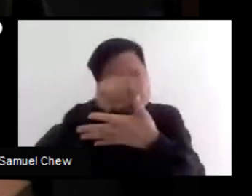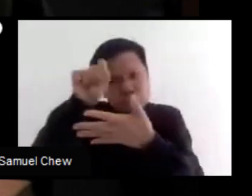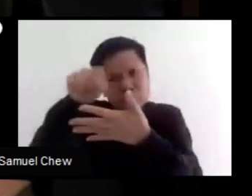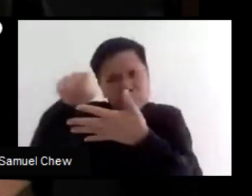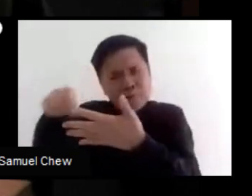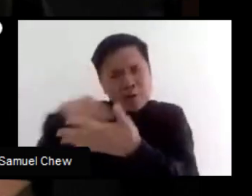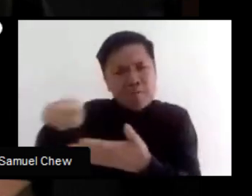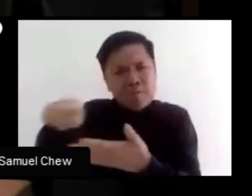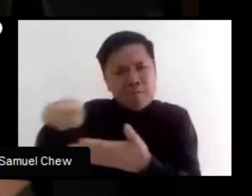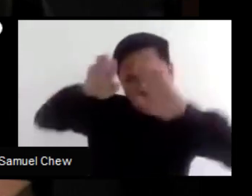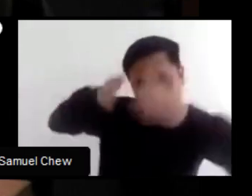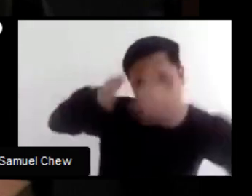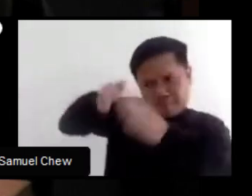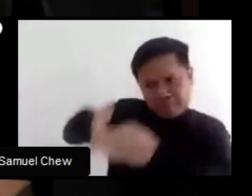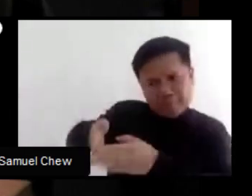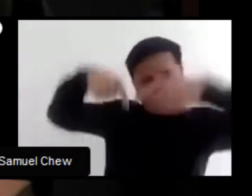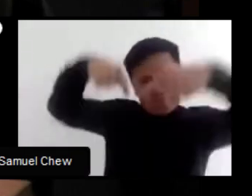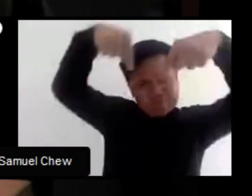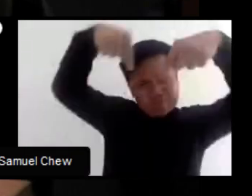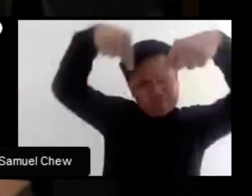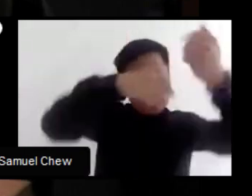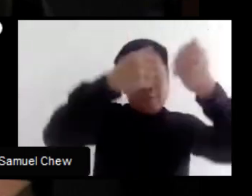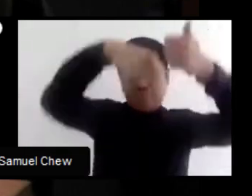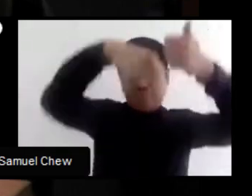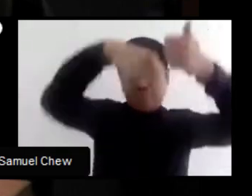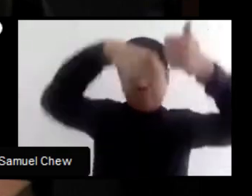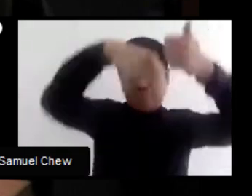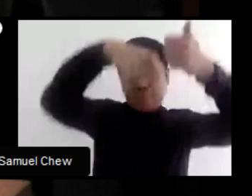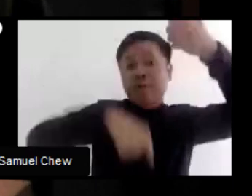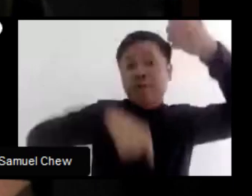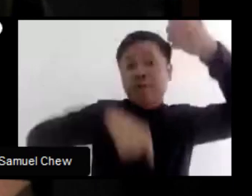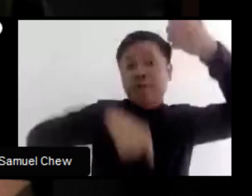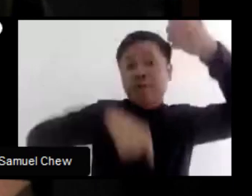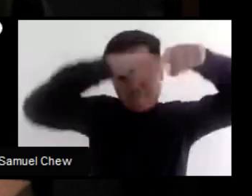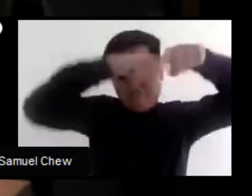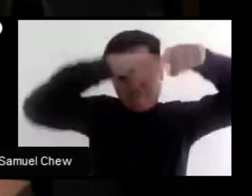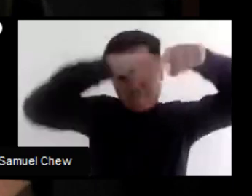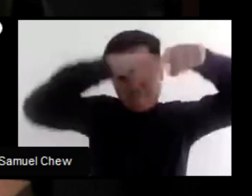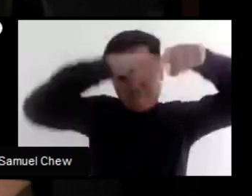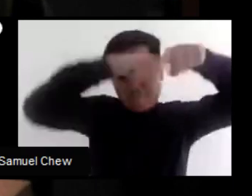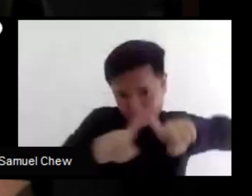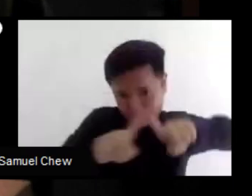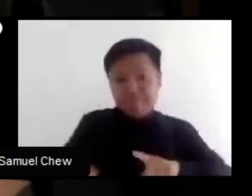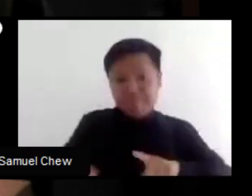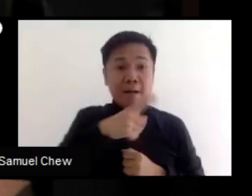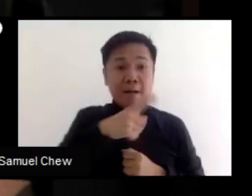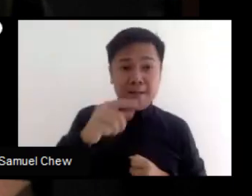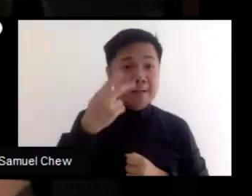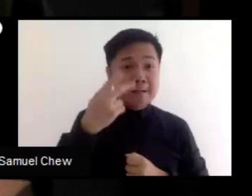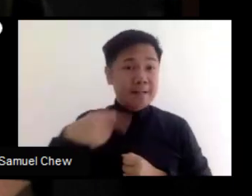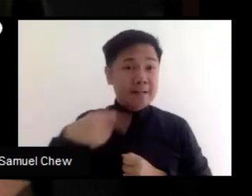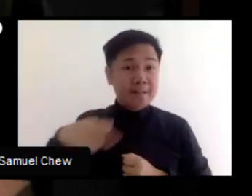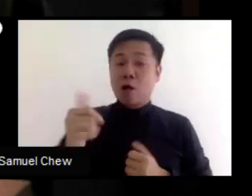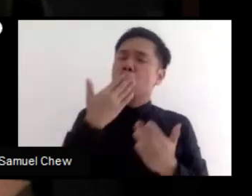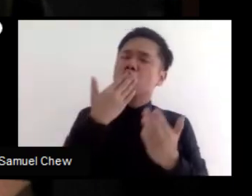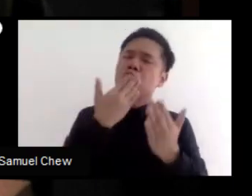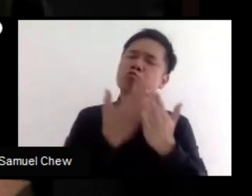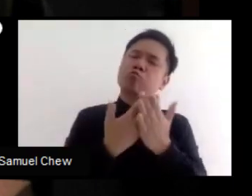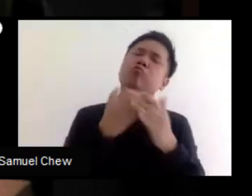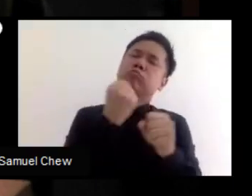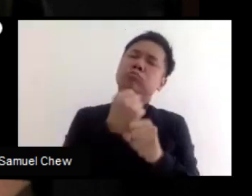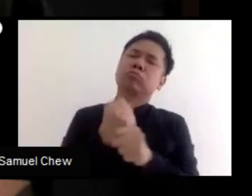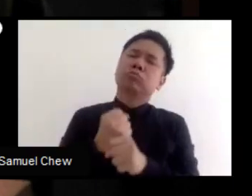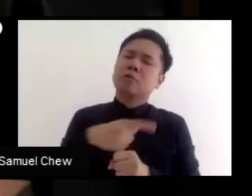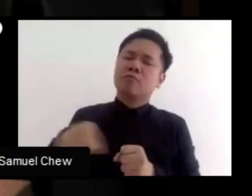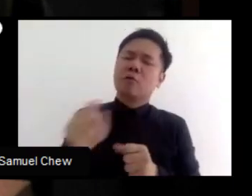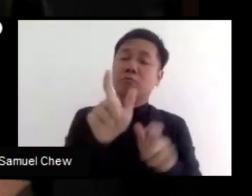实验。经过中国政府和人民的不懈努力，中国有效控制住了新冠肺炎疫情，提高了民众的健康